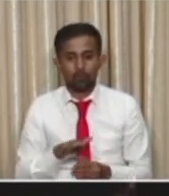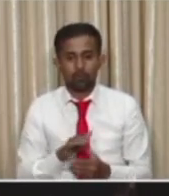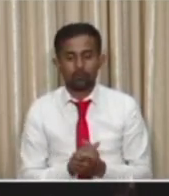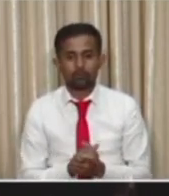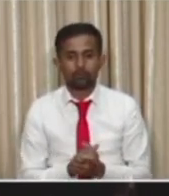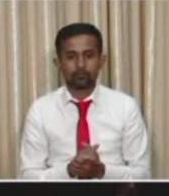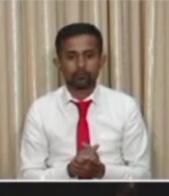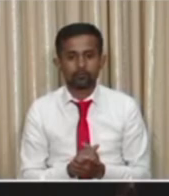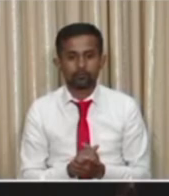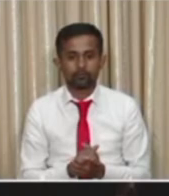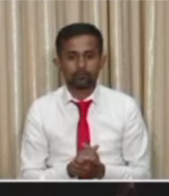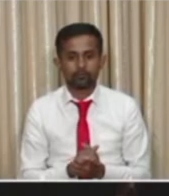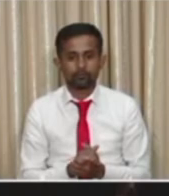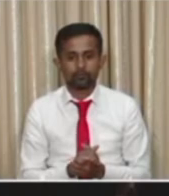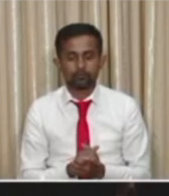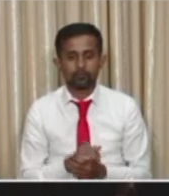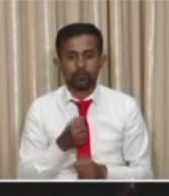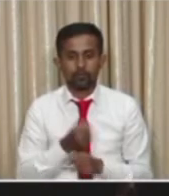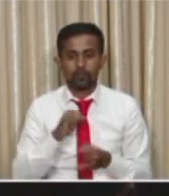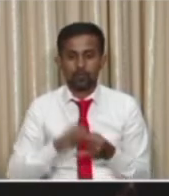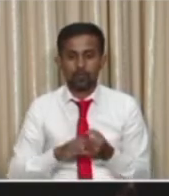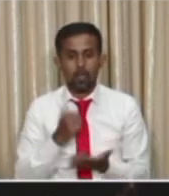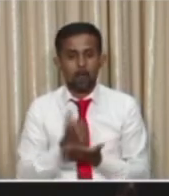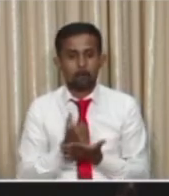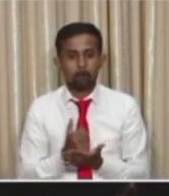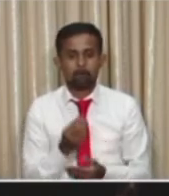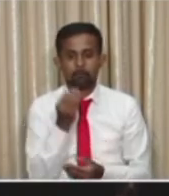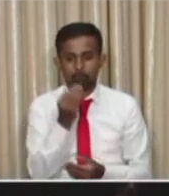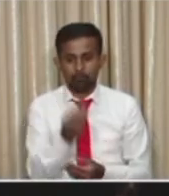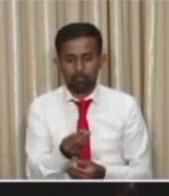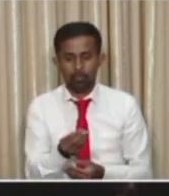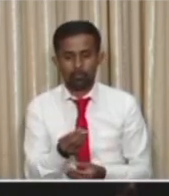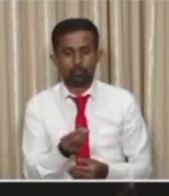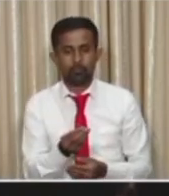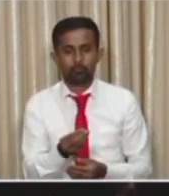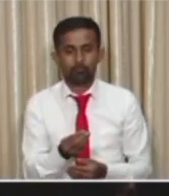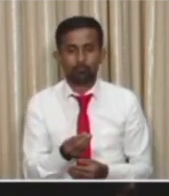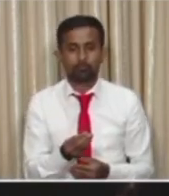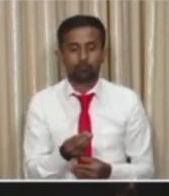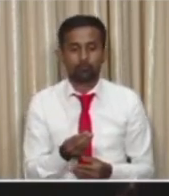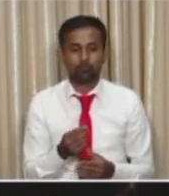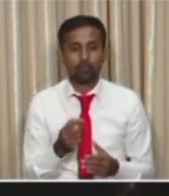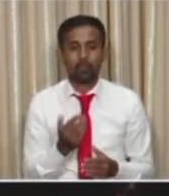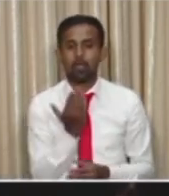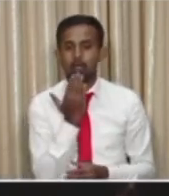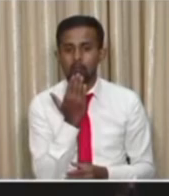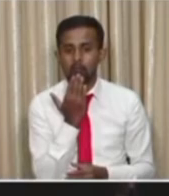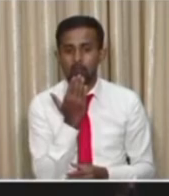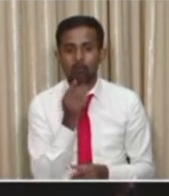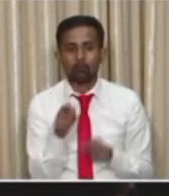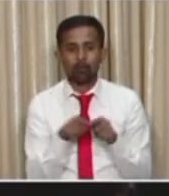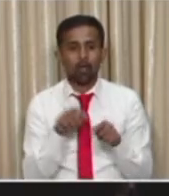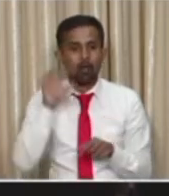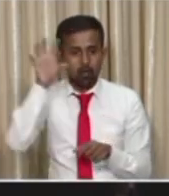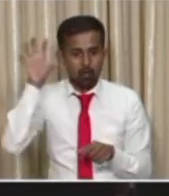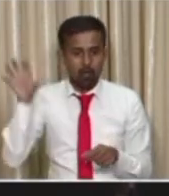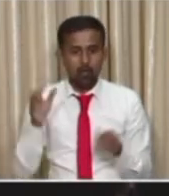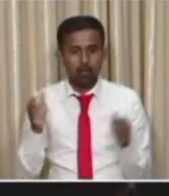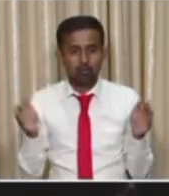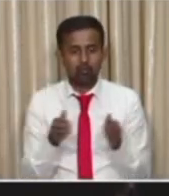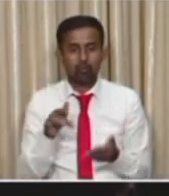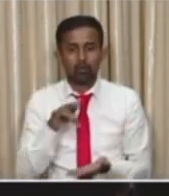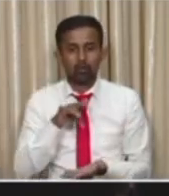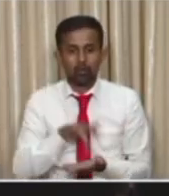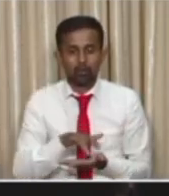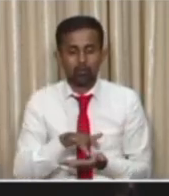அமெரிக்கா போன்ற வளர்முக நாடுகள் கூட இவ்வளவு தூரம் பொருளாதார ரீதியாக பின்னடைவான அல்லது மிக நடுத்தர சிறிய வியாபாரம் செய்யக்கூடிய ஏழை மக்கள் இருக்கிறார்கள் என்பதை